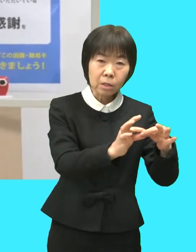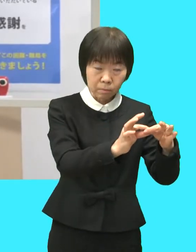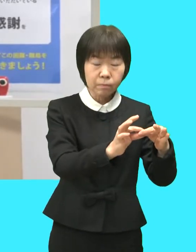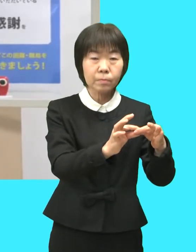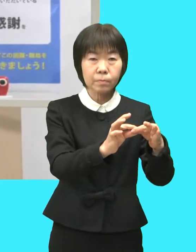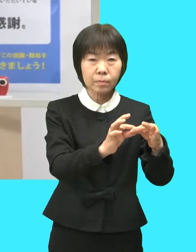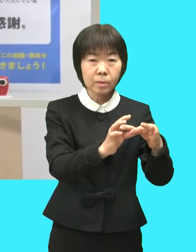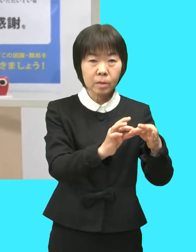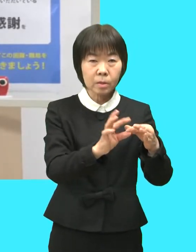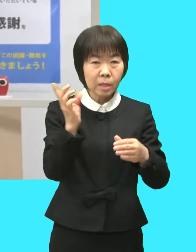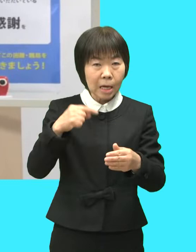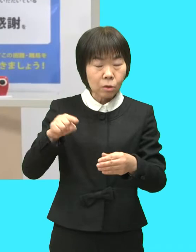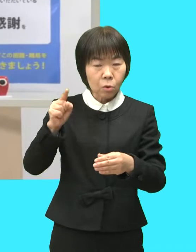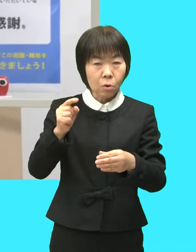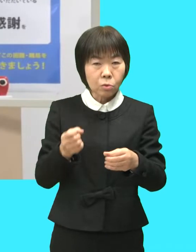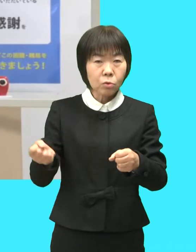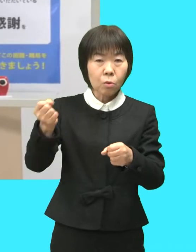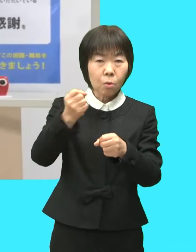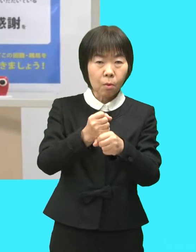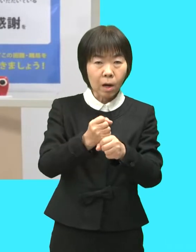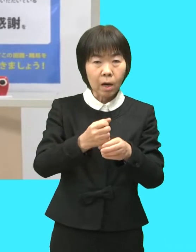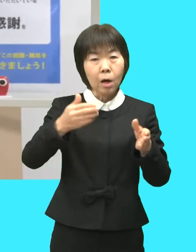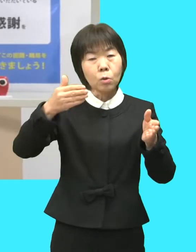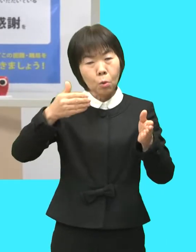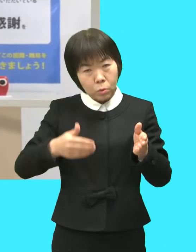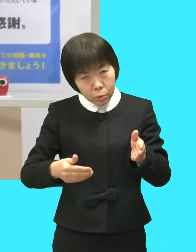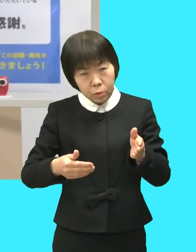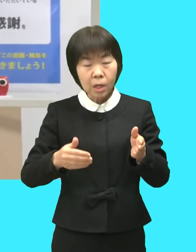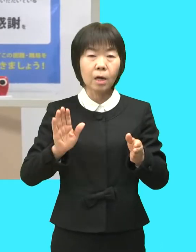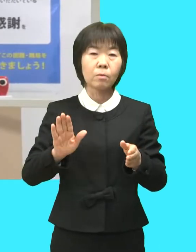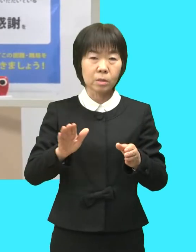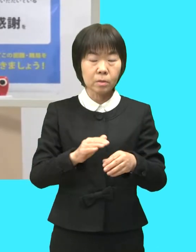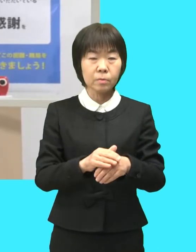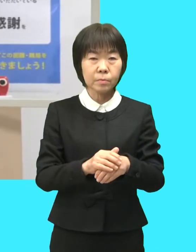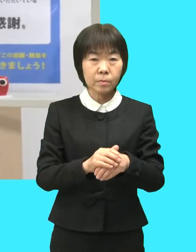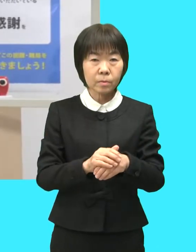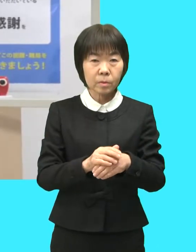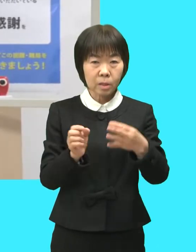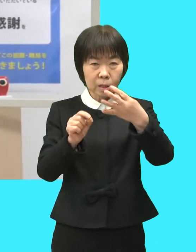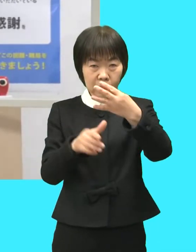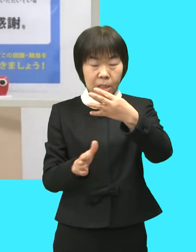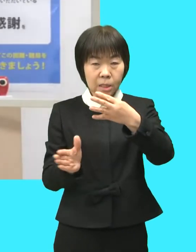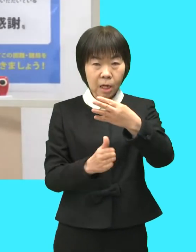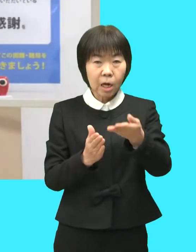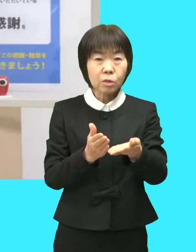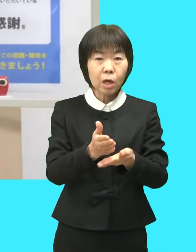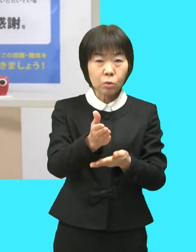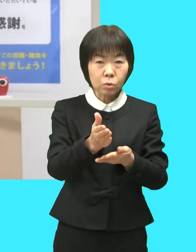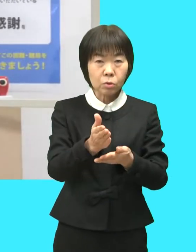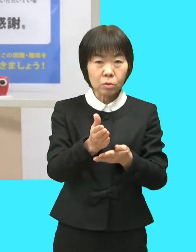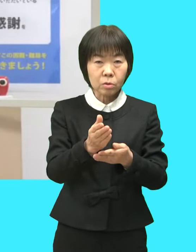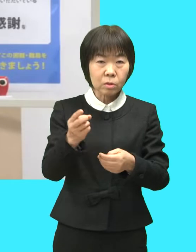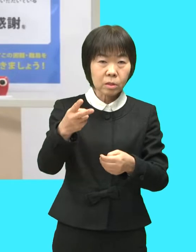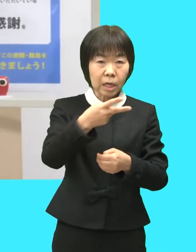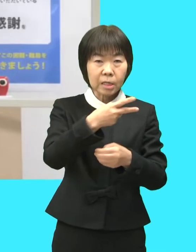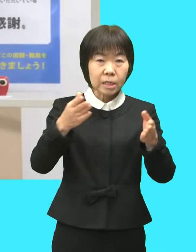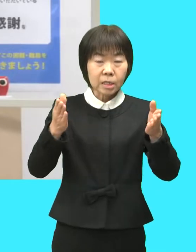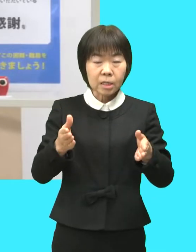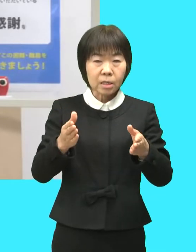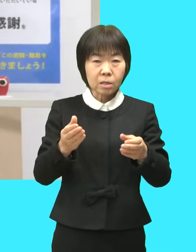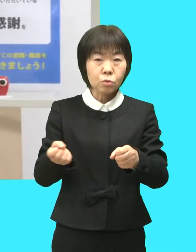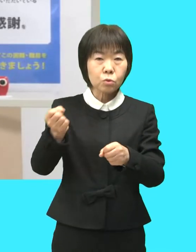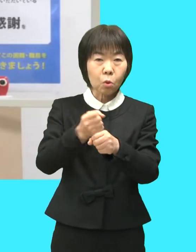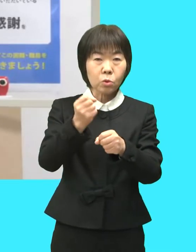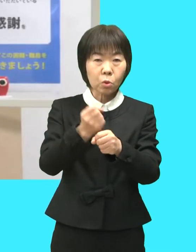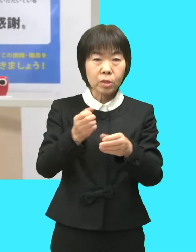ど、本県の復興は途上にあります。4月からスタートする第2期復